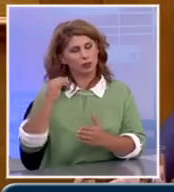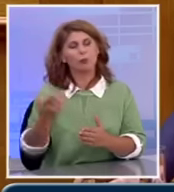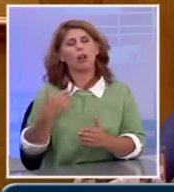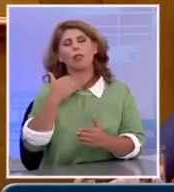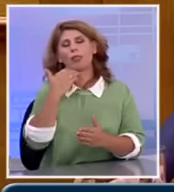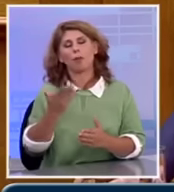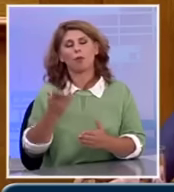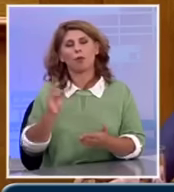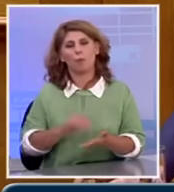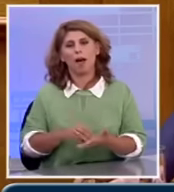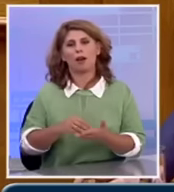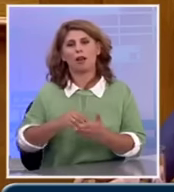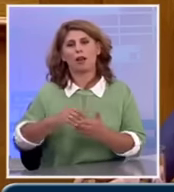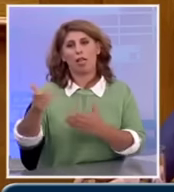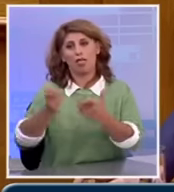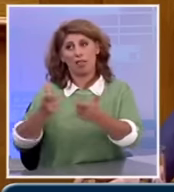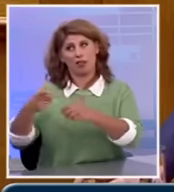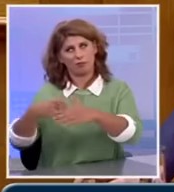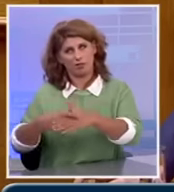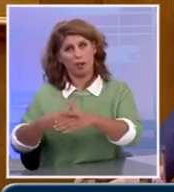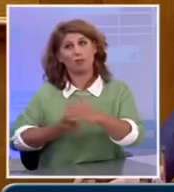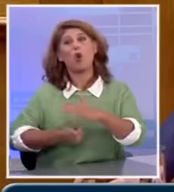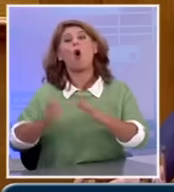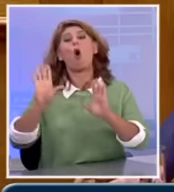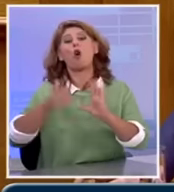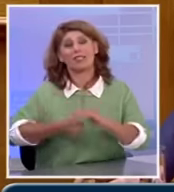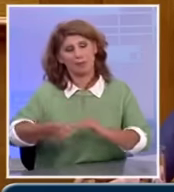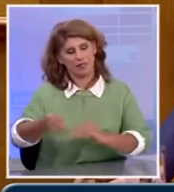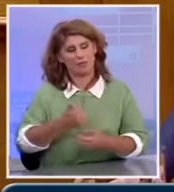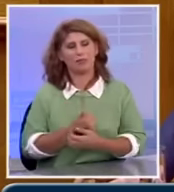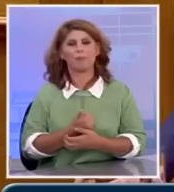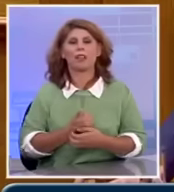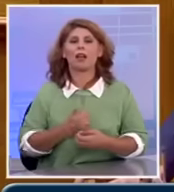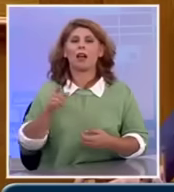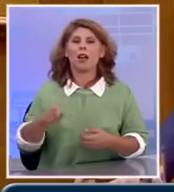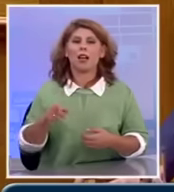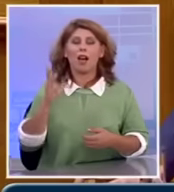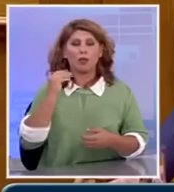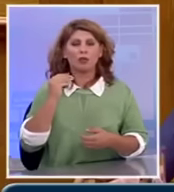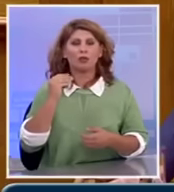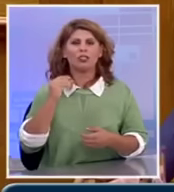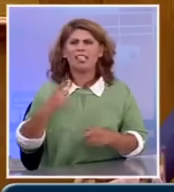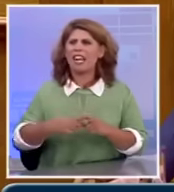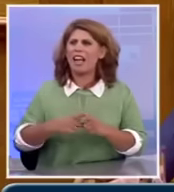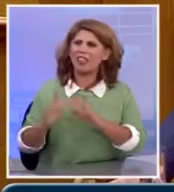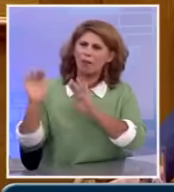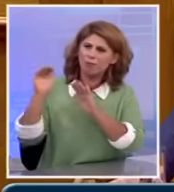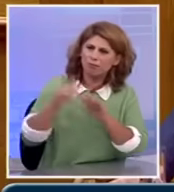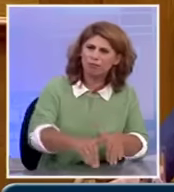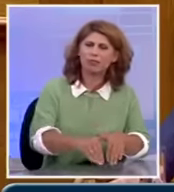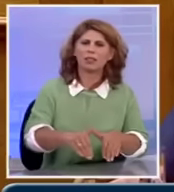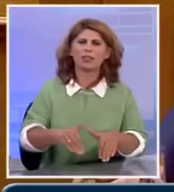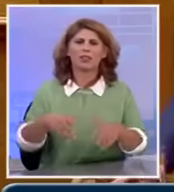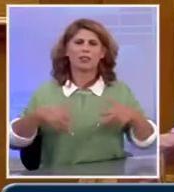πάρουν άλλα θαλασσοδάνεια ένας ορυμαγδός ότι η χώρα καταρρέει η κυβέρνηση καταρρέει και